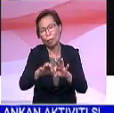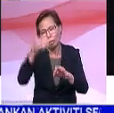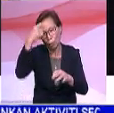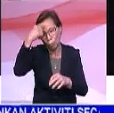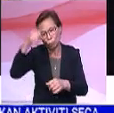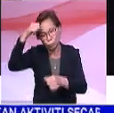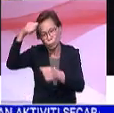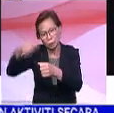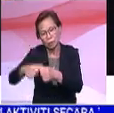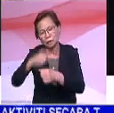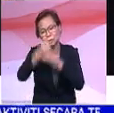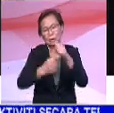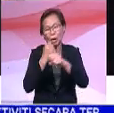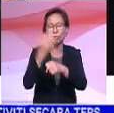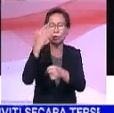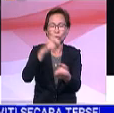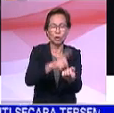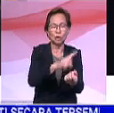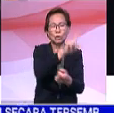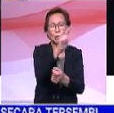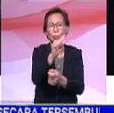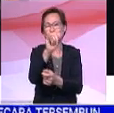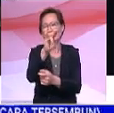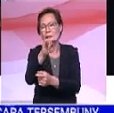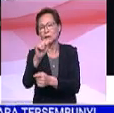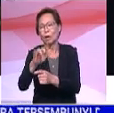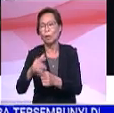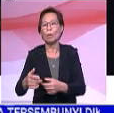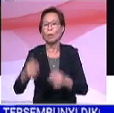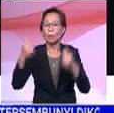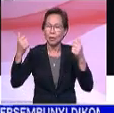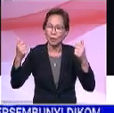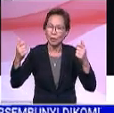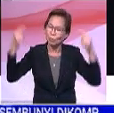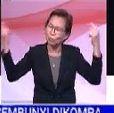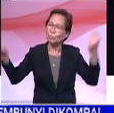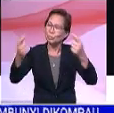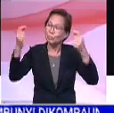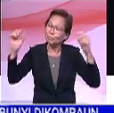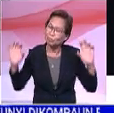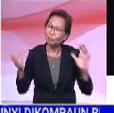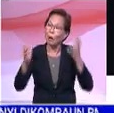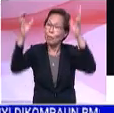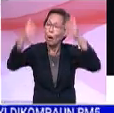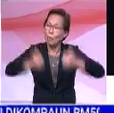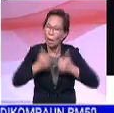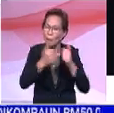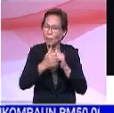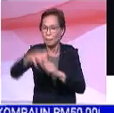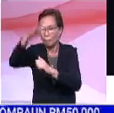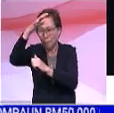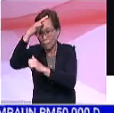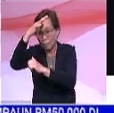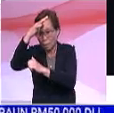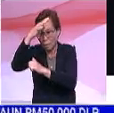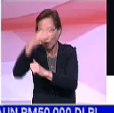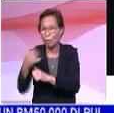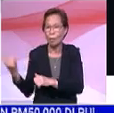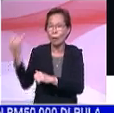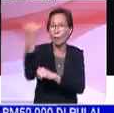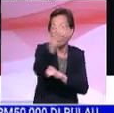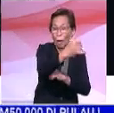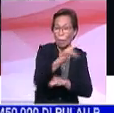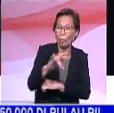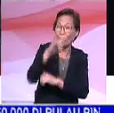dikenang. Tahun lalu, Dr. Zainab berpeluang merayakan Hari Raya Aidilfitri bersama bapanya, Kasim Mataha, yang berkunjung ke